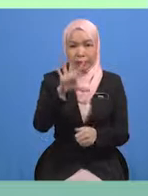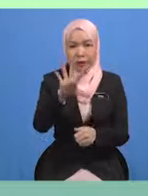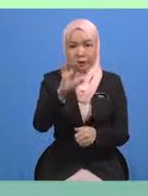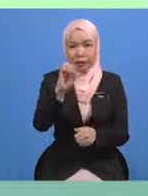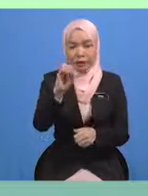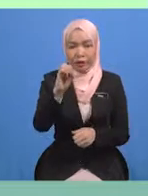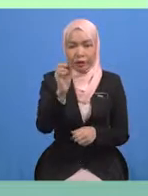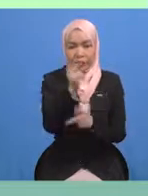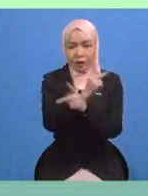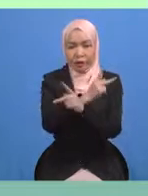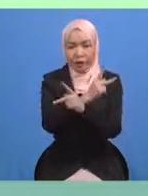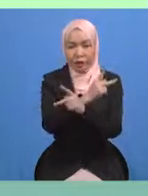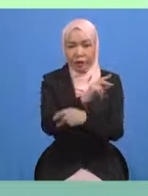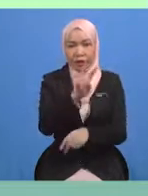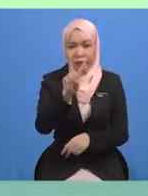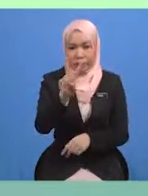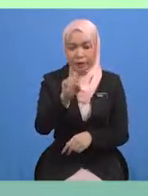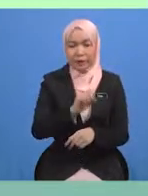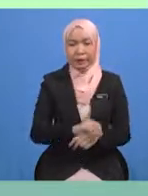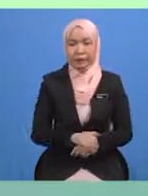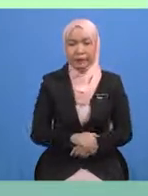250 darab 2.